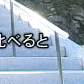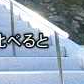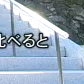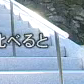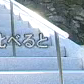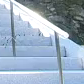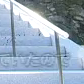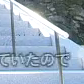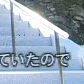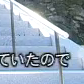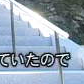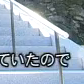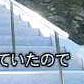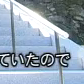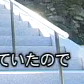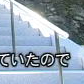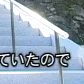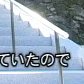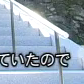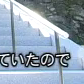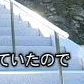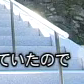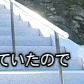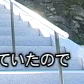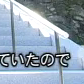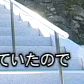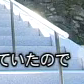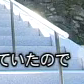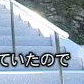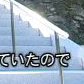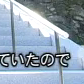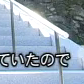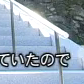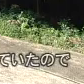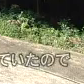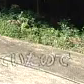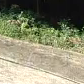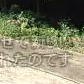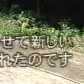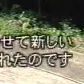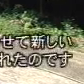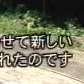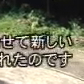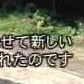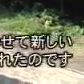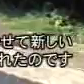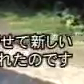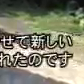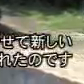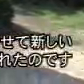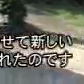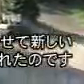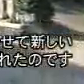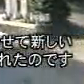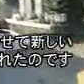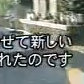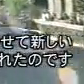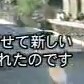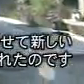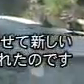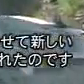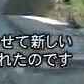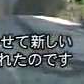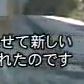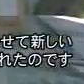ですよね。 そうですね、ずいぶん前のお堂が古くなってたので、鬼取の人たちが力を合わせて